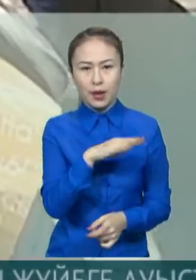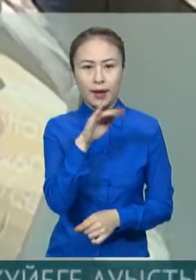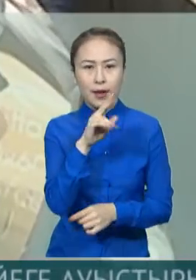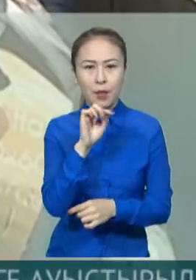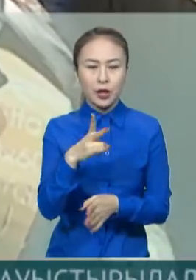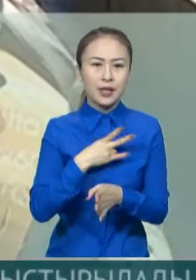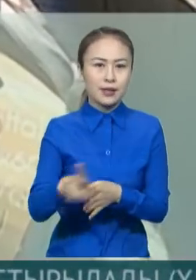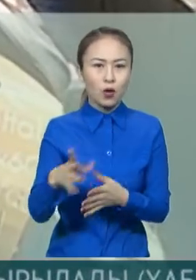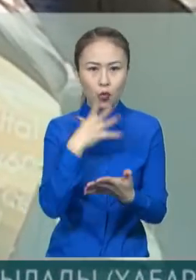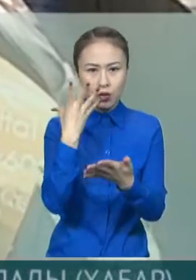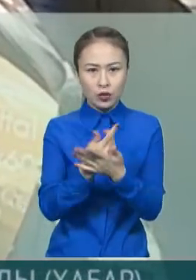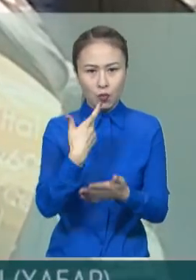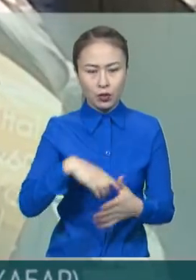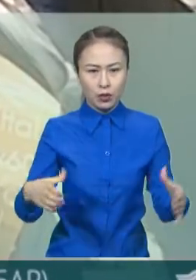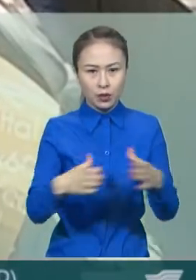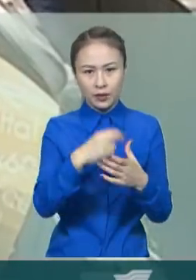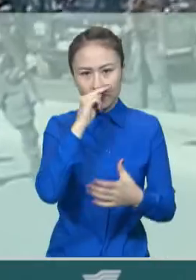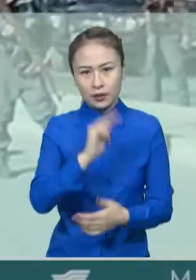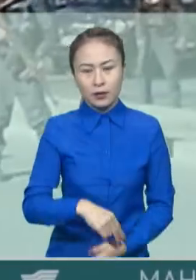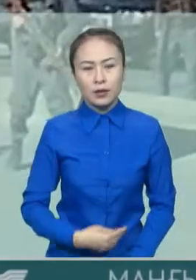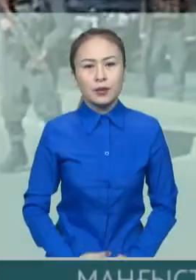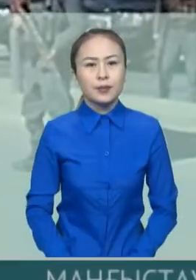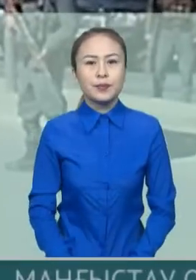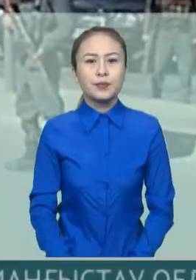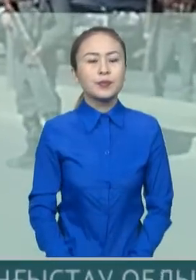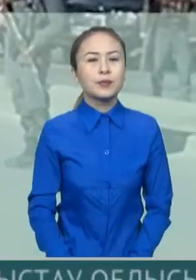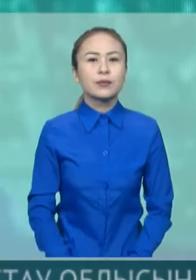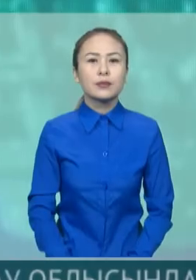шабуылды Талибан террористік ұйымы өз мойнына алып отыр.